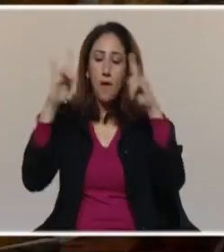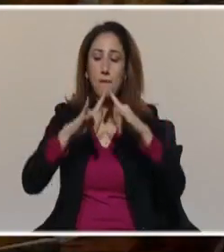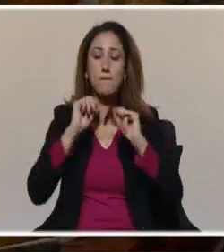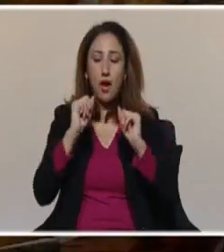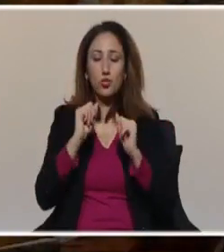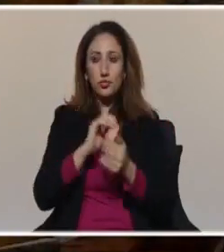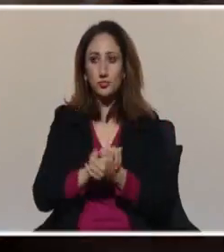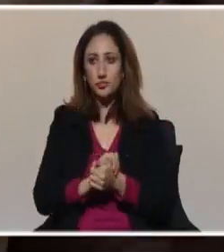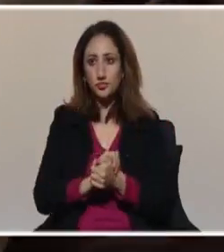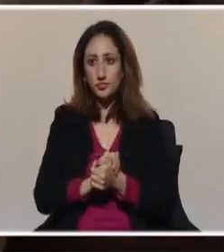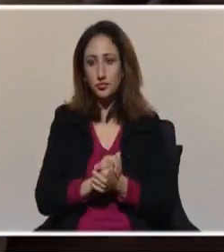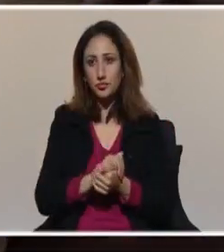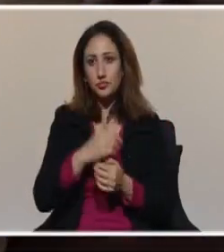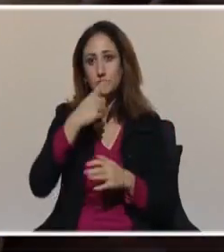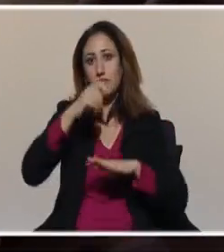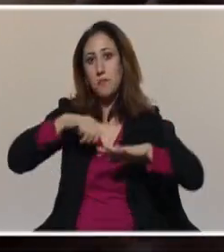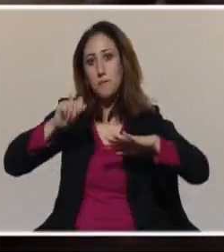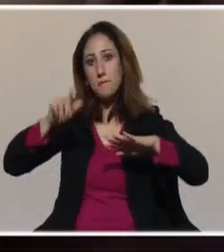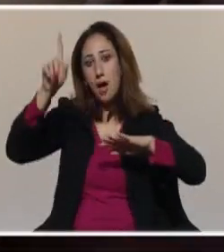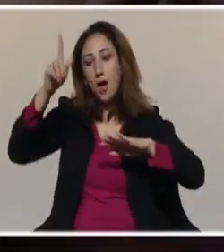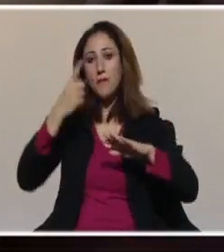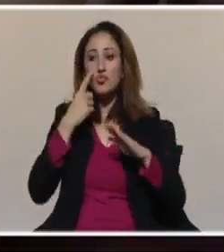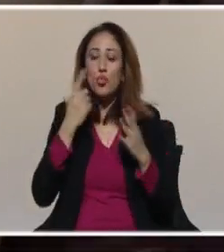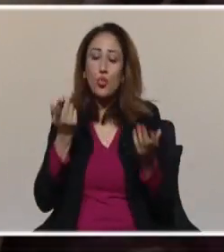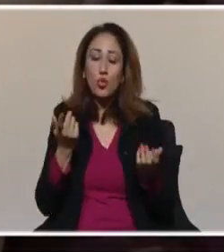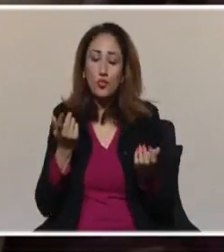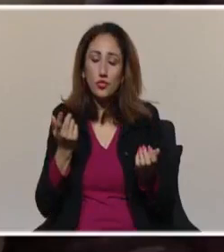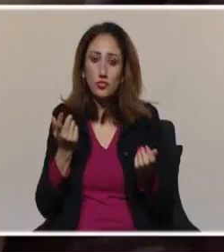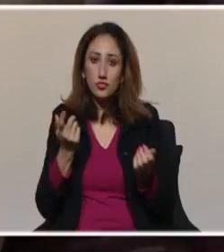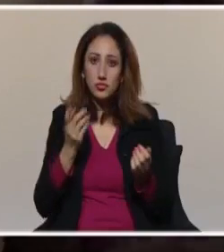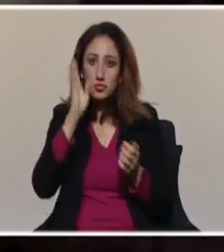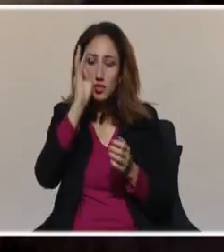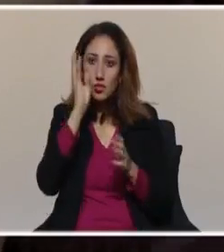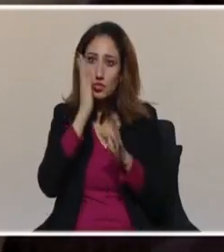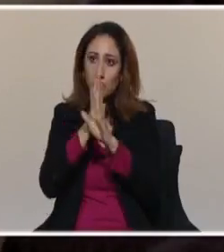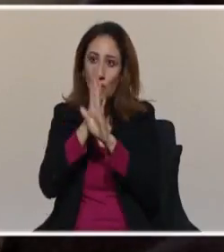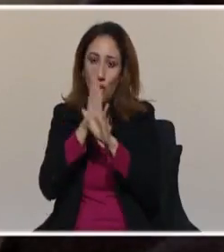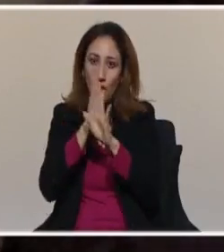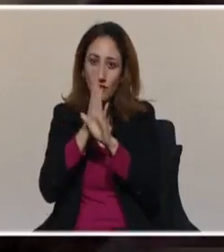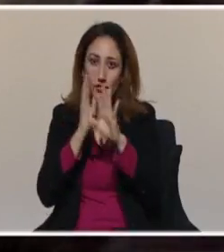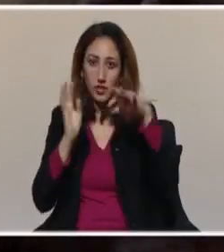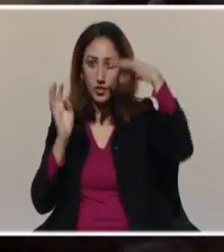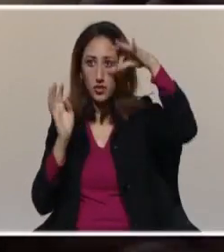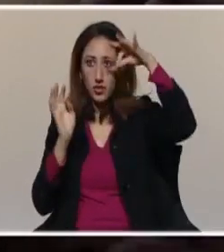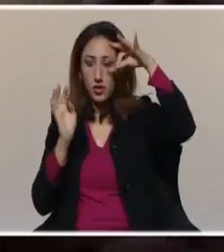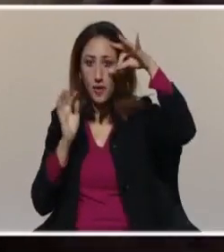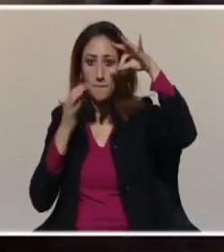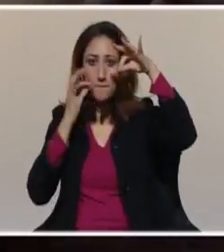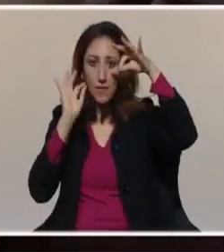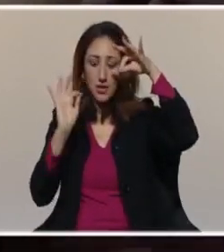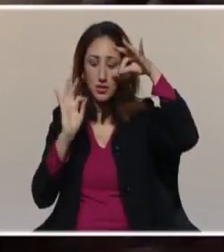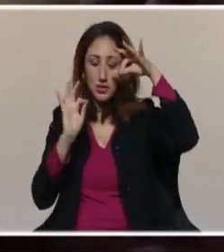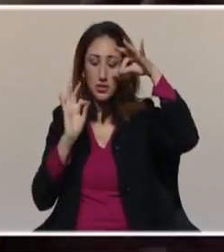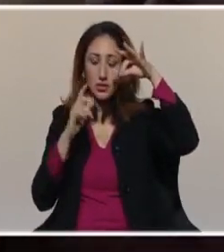بها الى النيابه، ما هجيبها منين؟ اصول لايه؟ للزواج العرفي. ايوه، ورقه اصليه. نعم. مش رسميه، ورقه